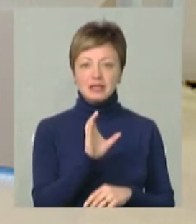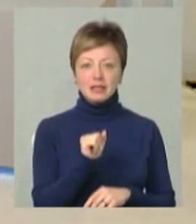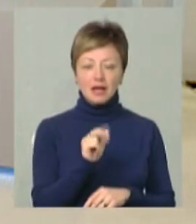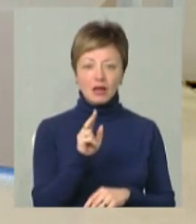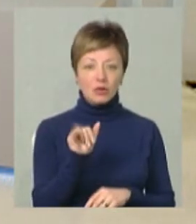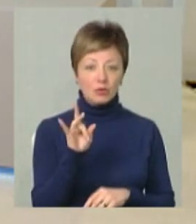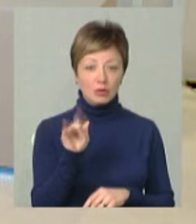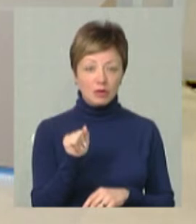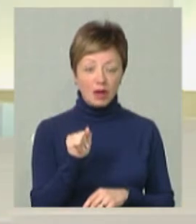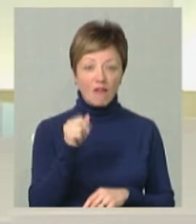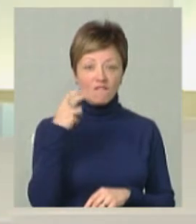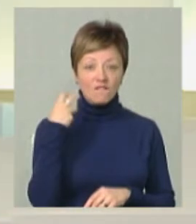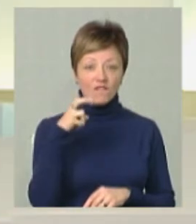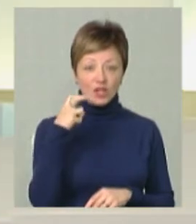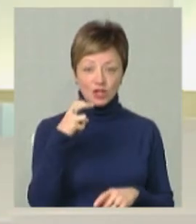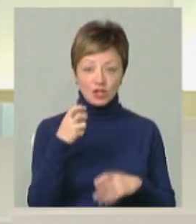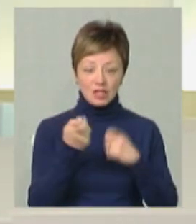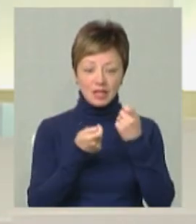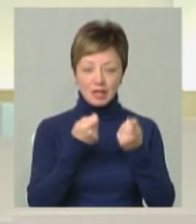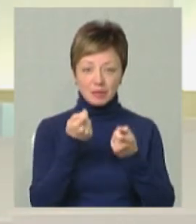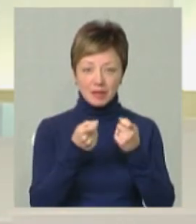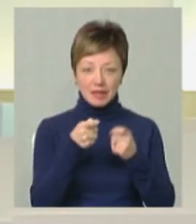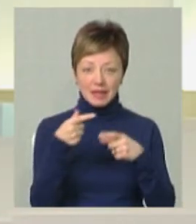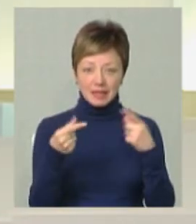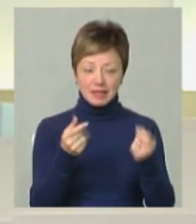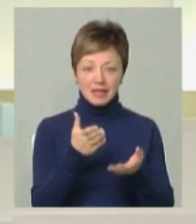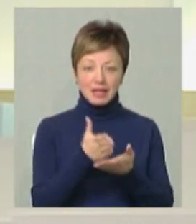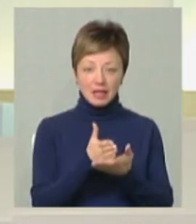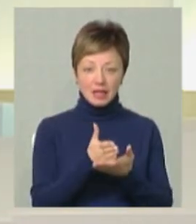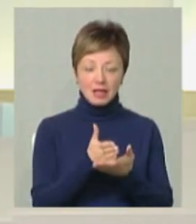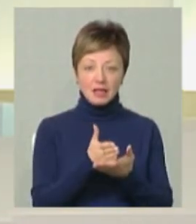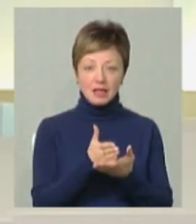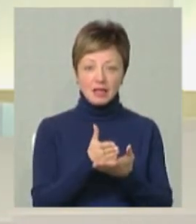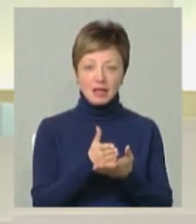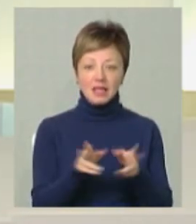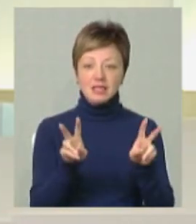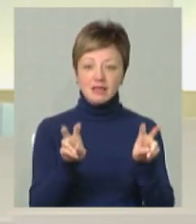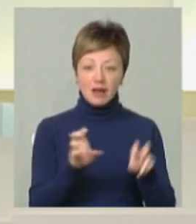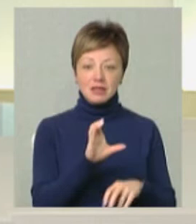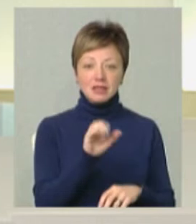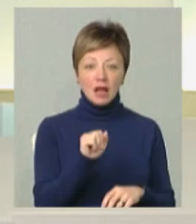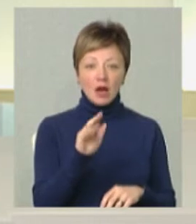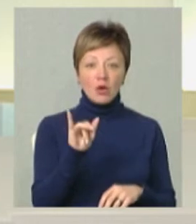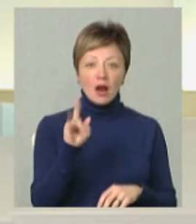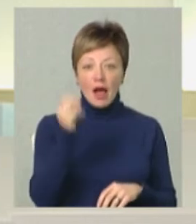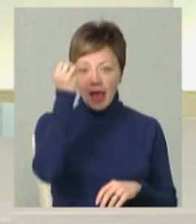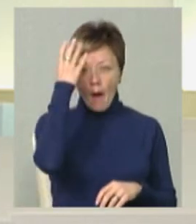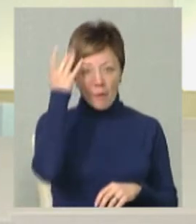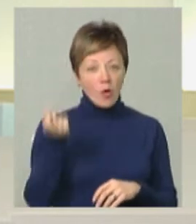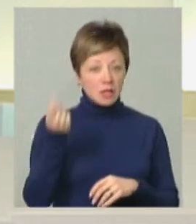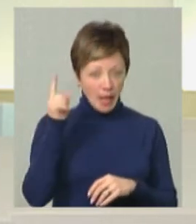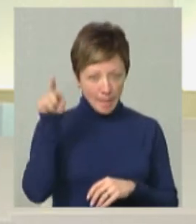або вишні дрібнопильчаті, дрібнолисті, які є, якими, зрештою, і називають саму сакуру, яке має японське